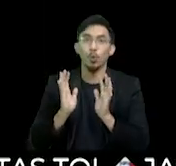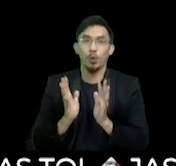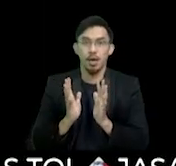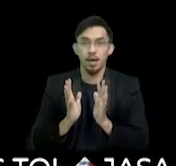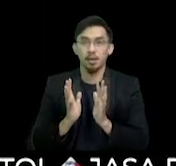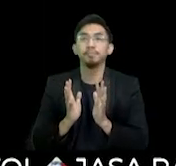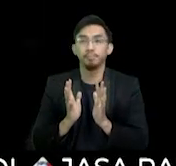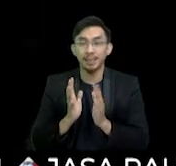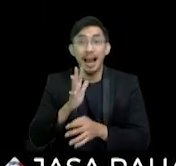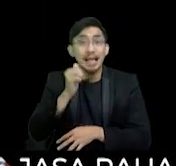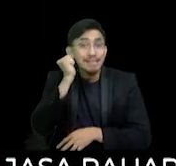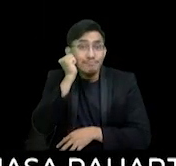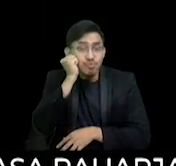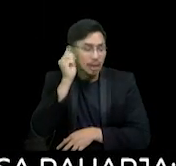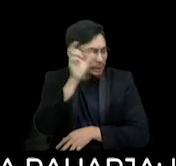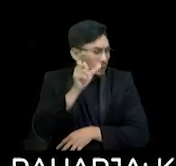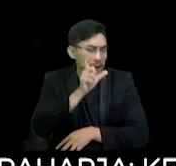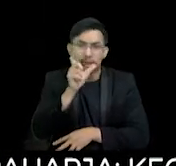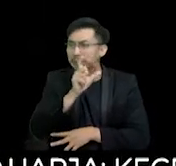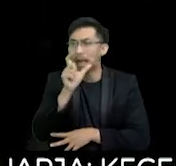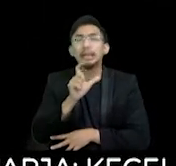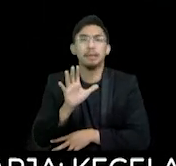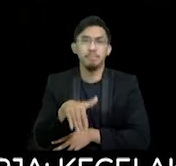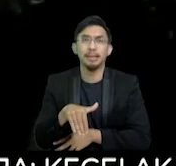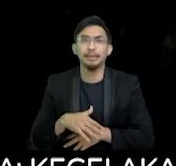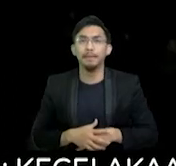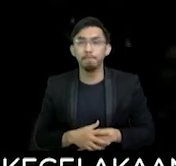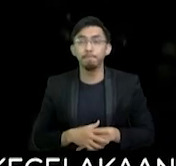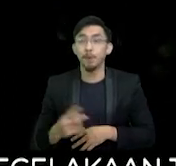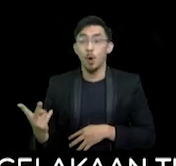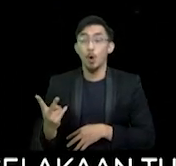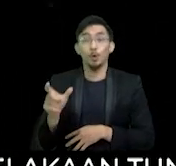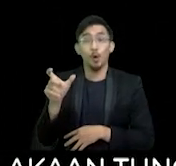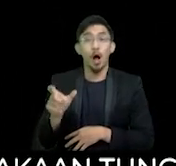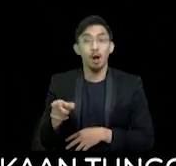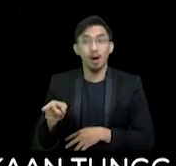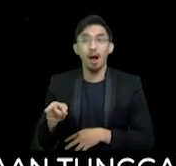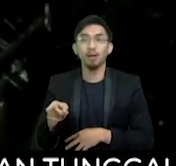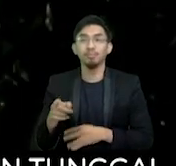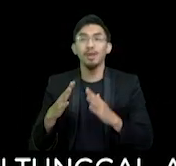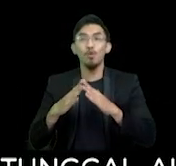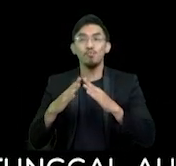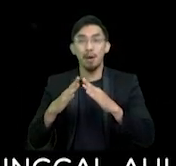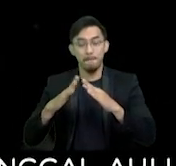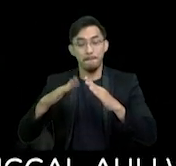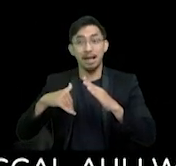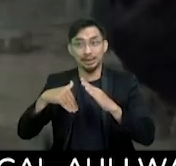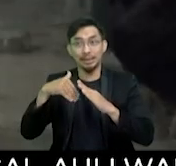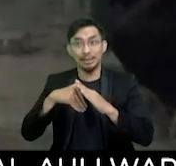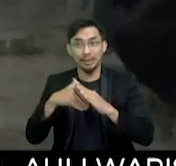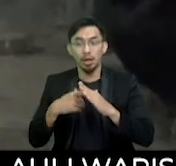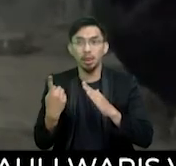warga. Musibah terjadi saat kedua korban bersama anggota keluarga lain berada di dalam rumah. Tiba-tiba sungai Ombulo